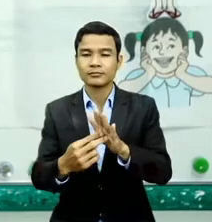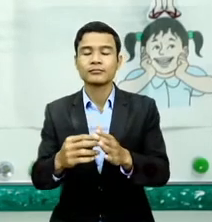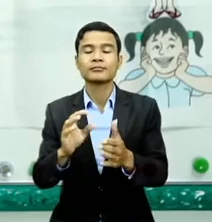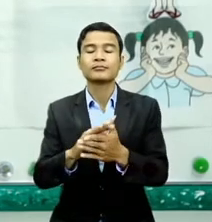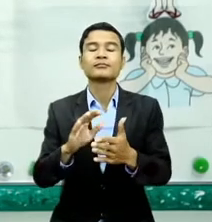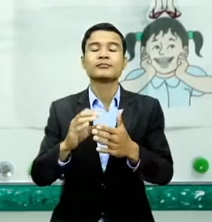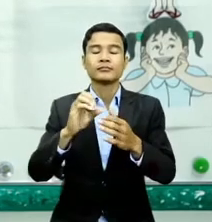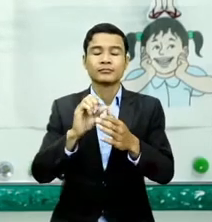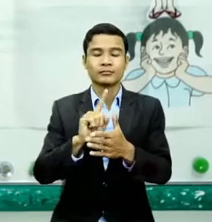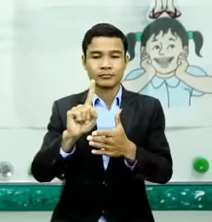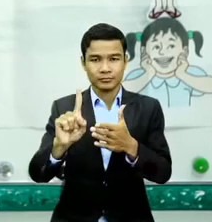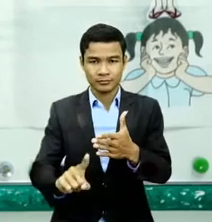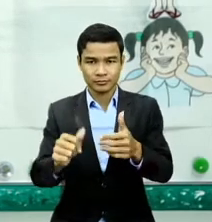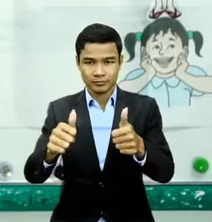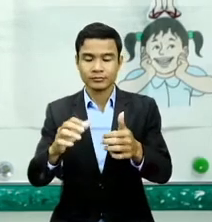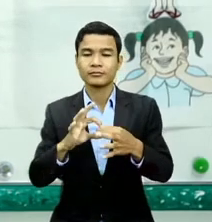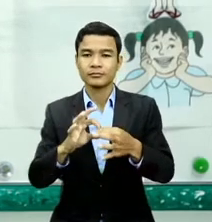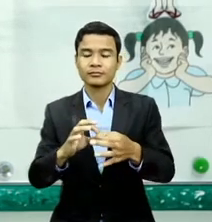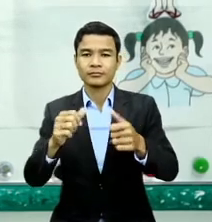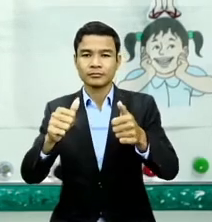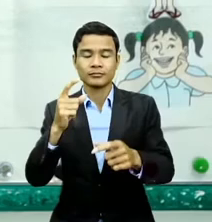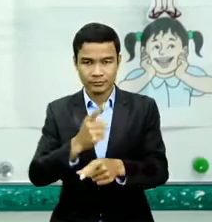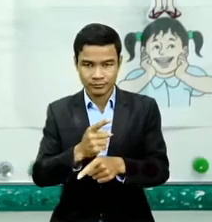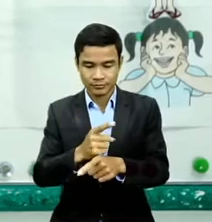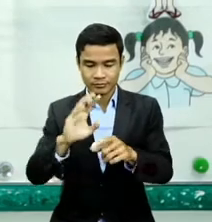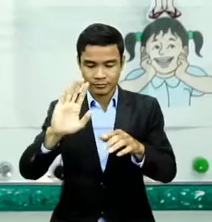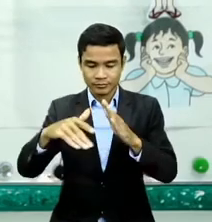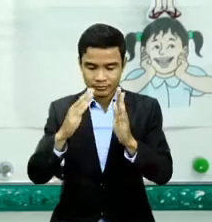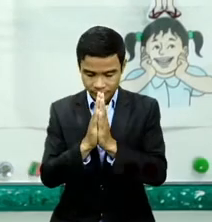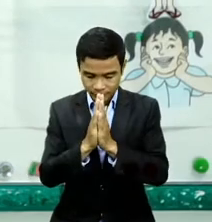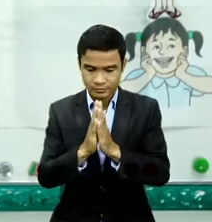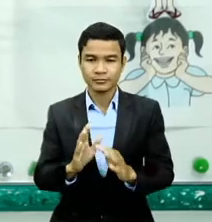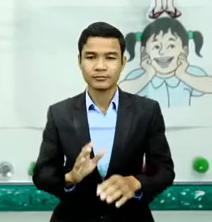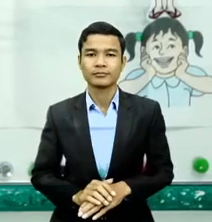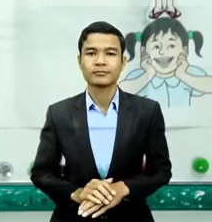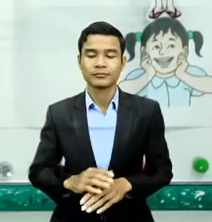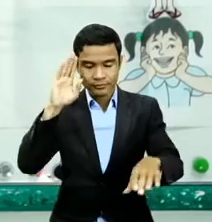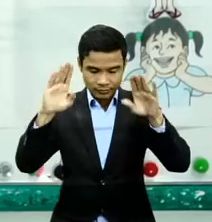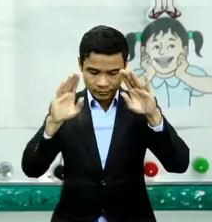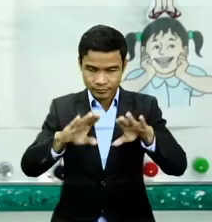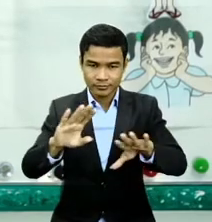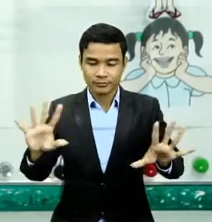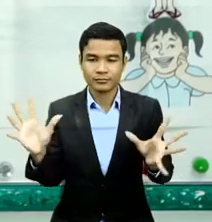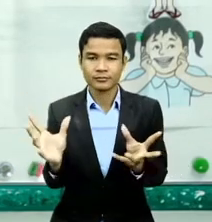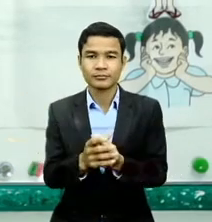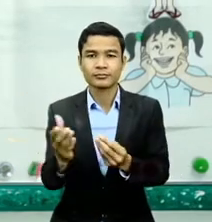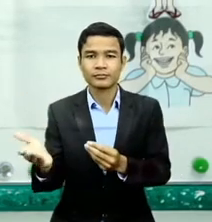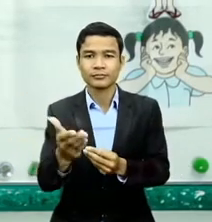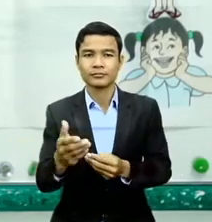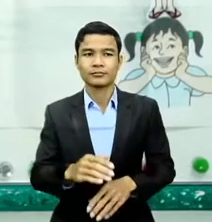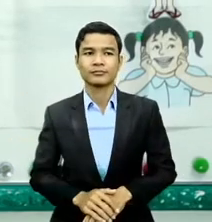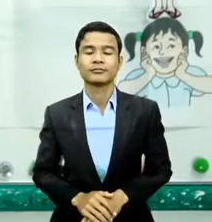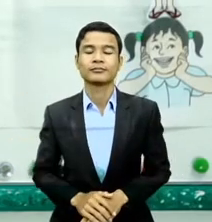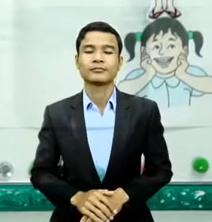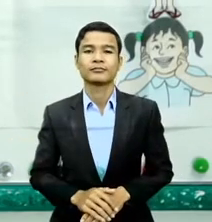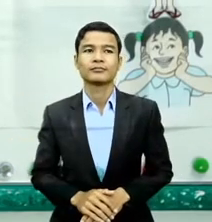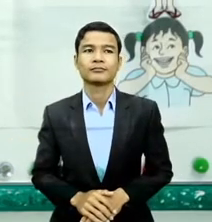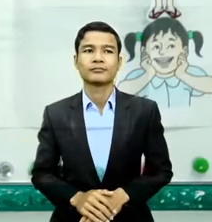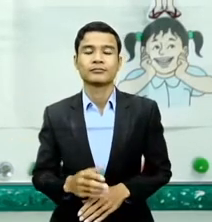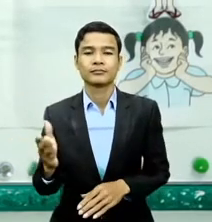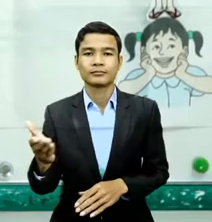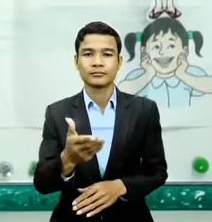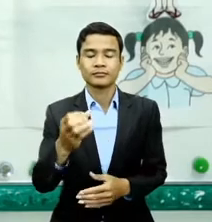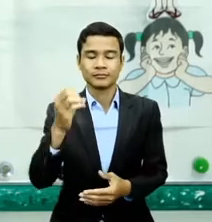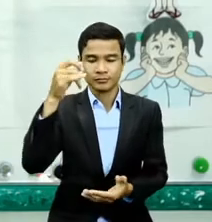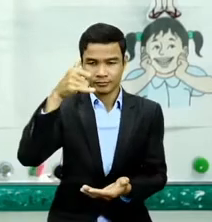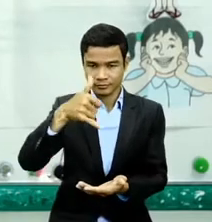thua tầm lại tầm lòng lỡ, bán trâm trời. À, cấn. Chà, sau đấy con tình ạ khá nìa. Chà, tại